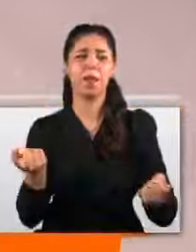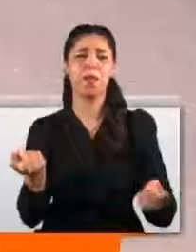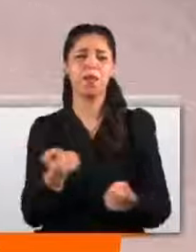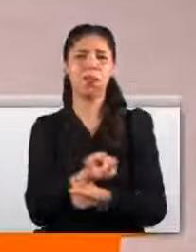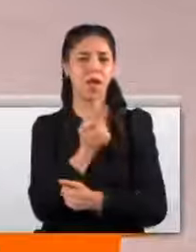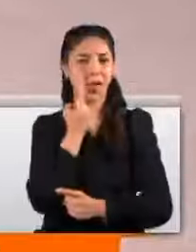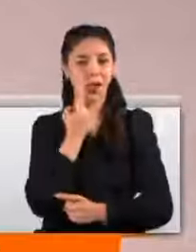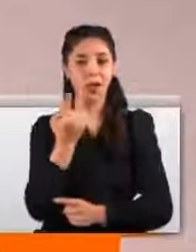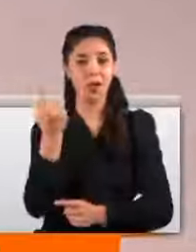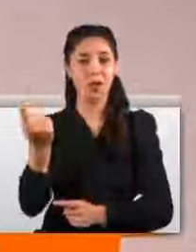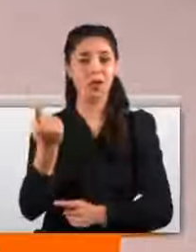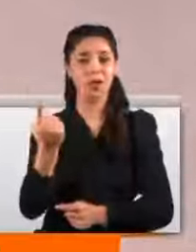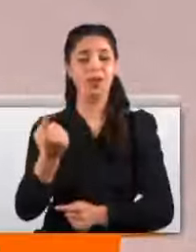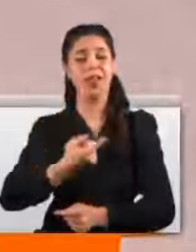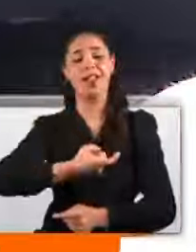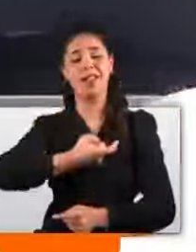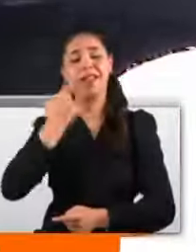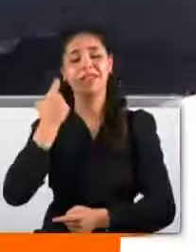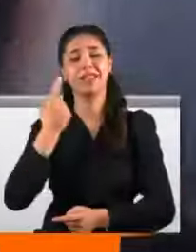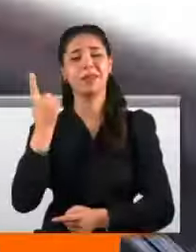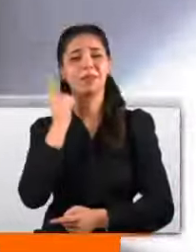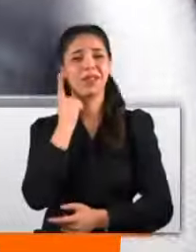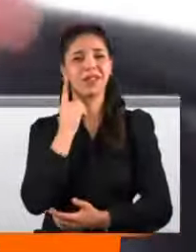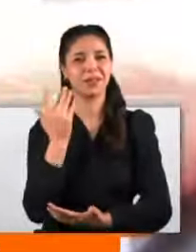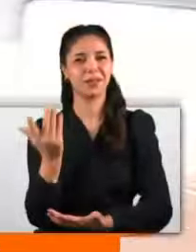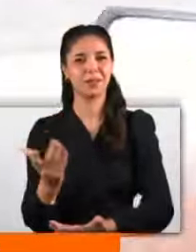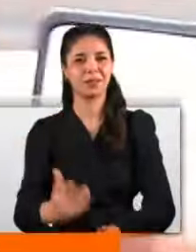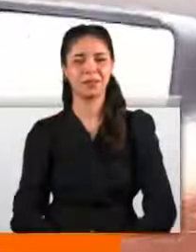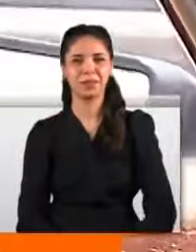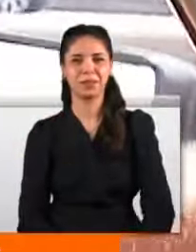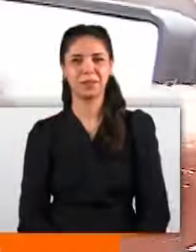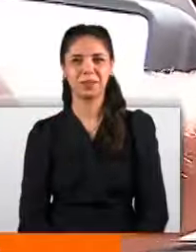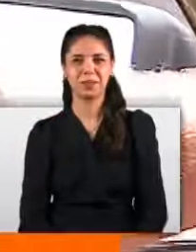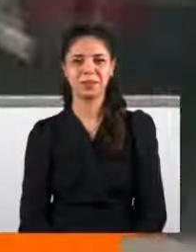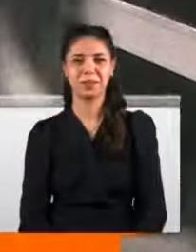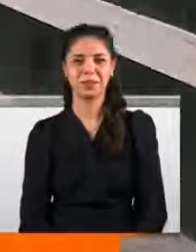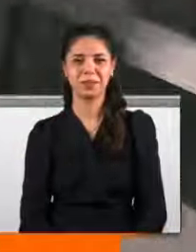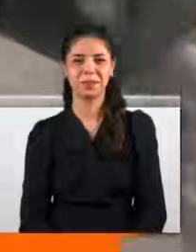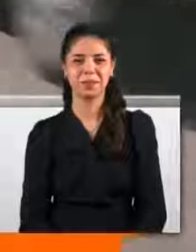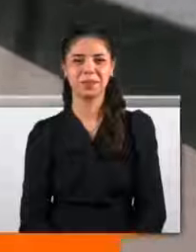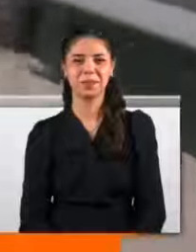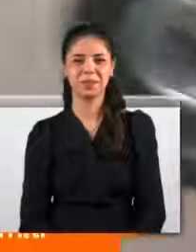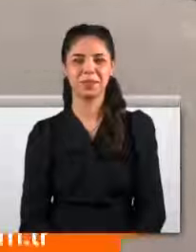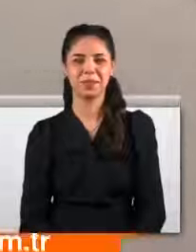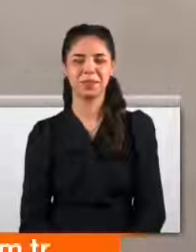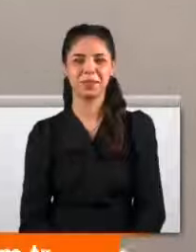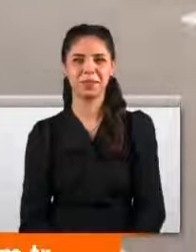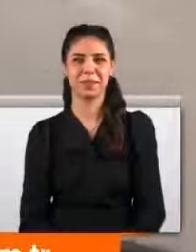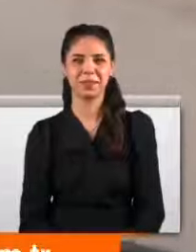ama onun havası hiçbirinde yok. En büyük aşkımdın, el oldun şimdi.